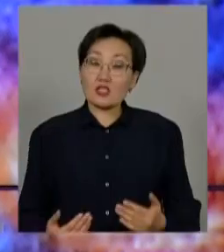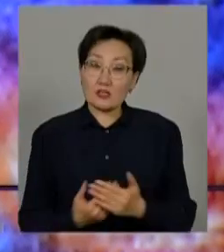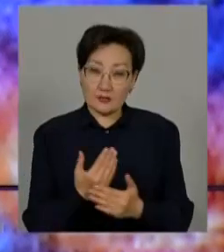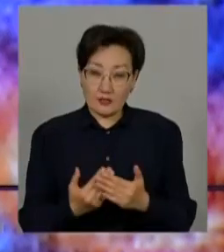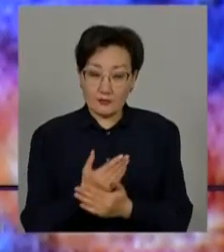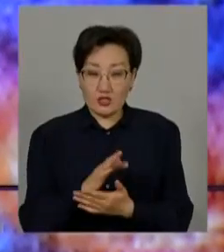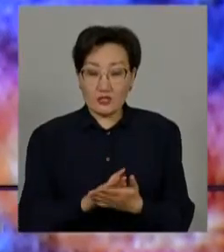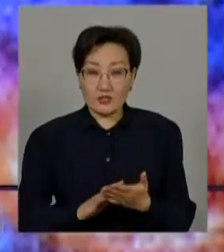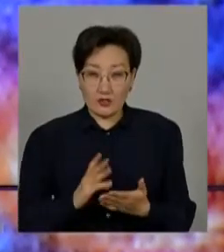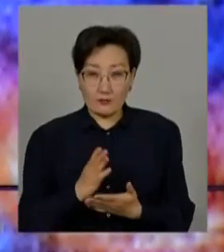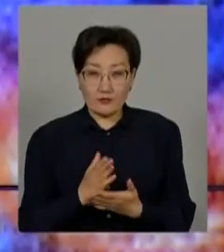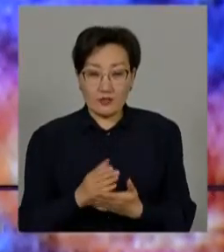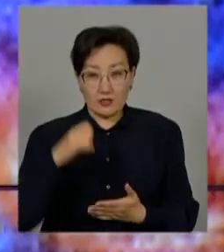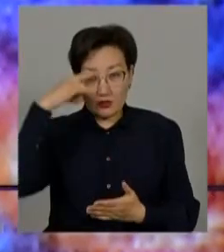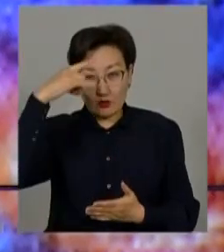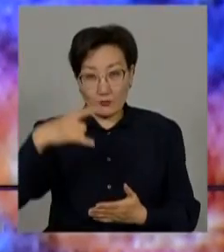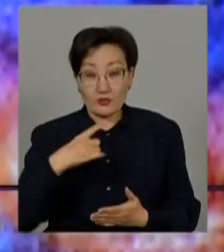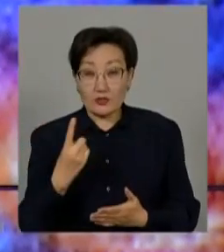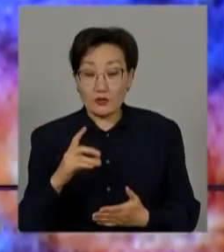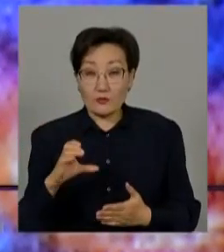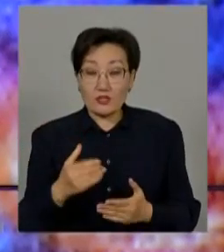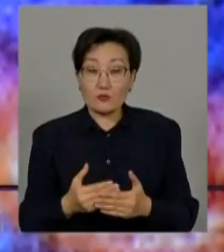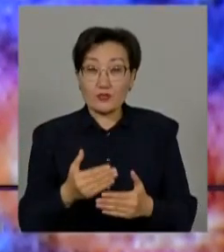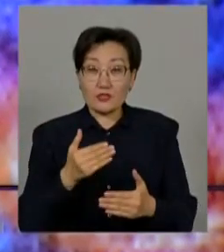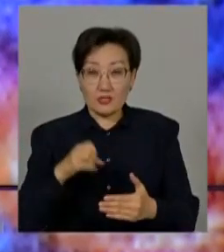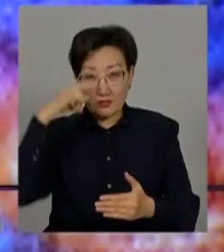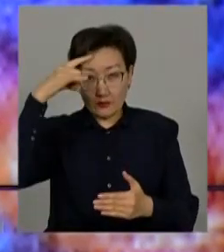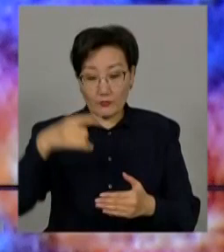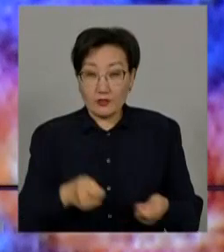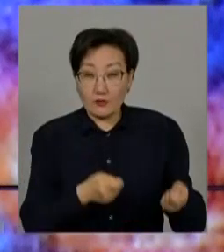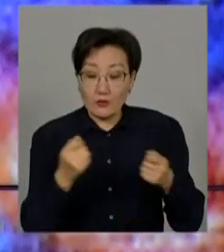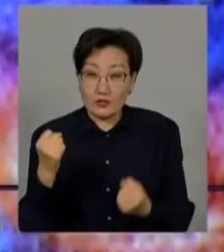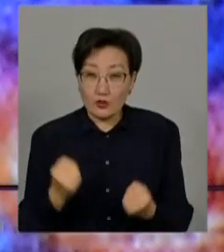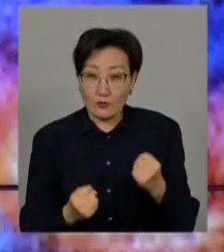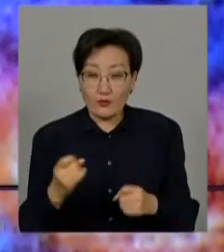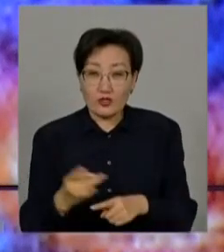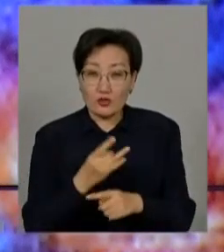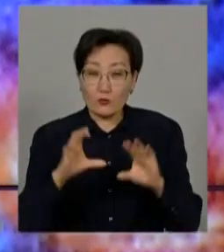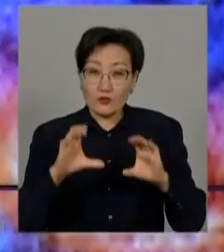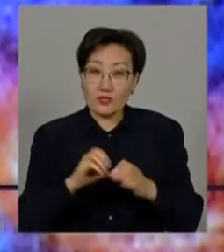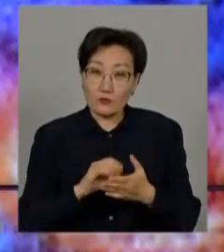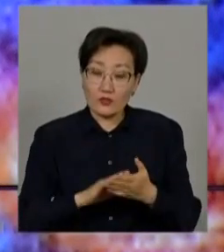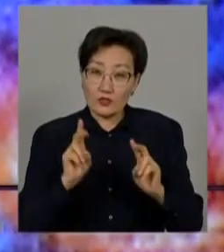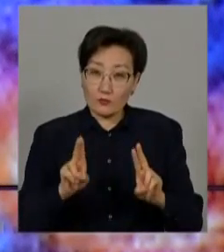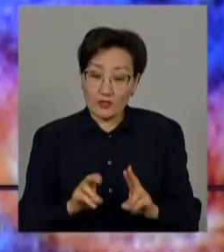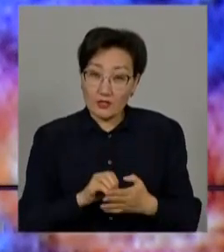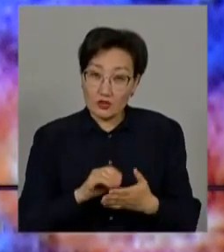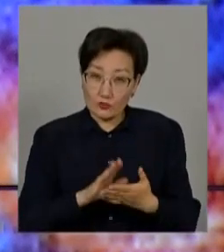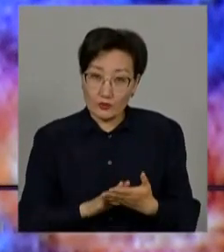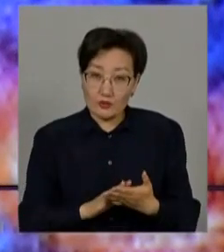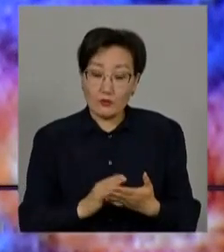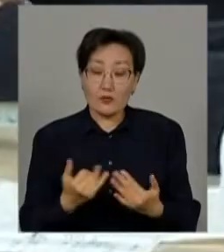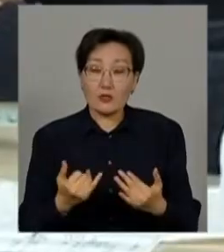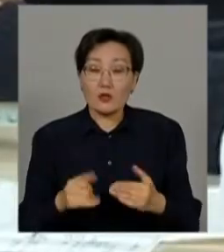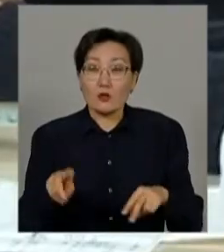Жаңалықтарды жалғастырамыз. Елімізде 1 қыркүйекке дейін елге әкелінген көліктерді бір жолғы заңдастыру тәртібі белгілі болды. Ол